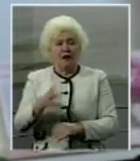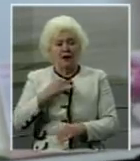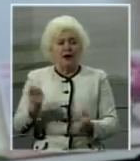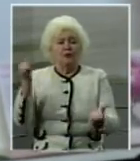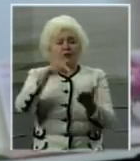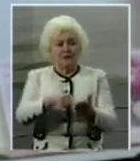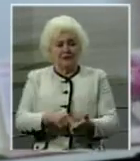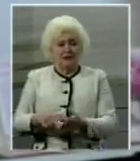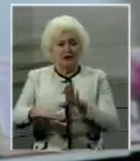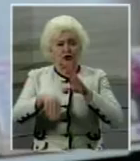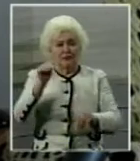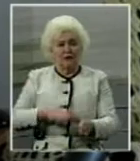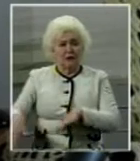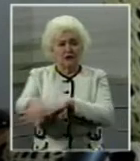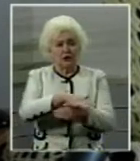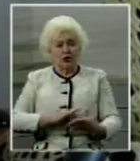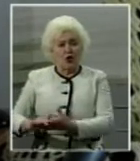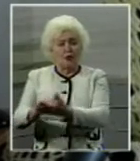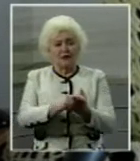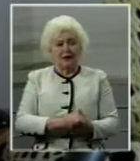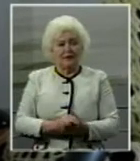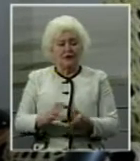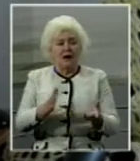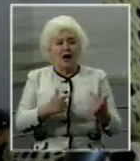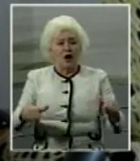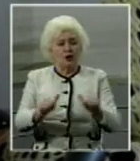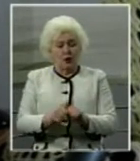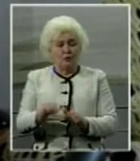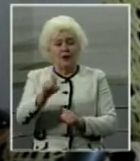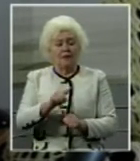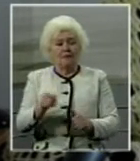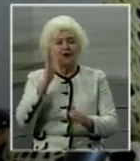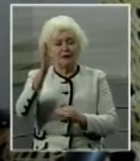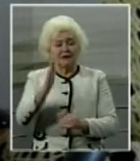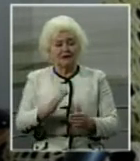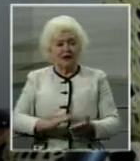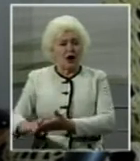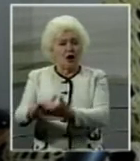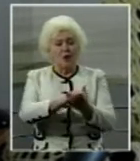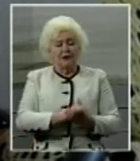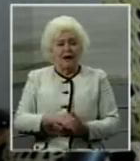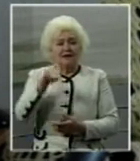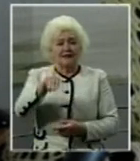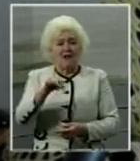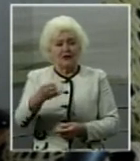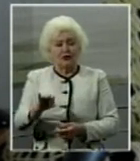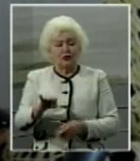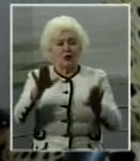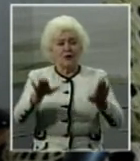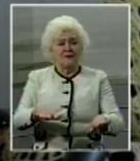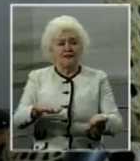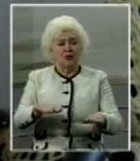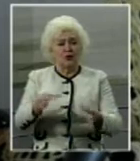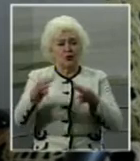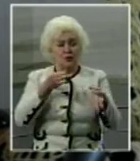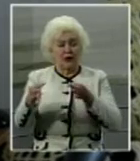об'єднаних територіальних громадах. Ми є по перспективному плану об'єднаною громадою з Таврійською міською радою. Звичайно, що якби